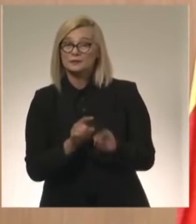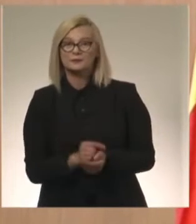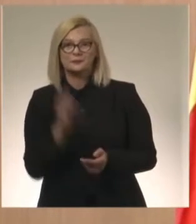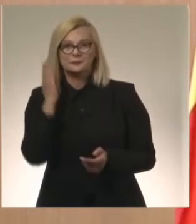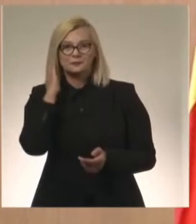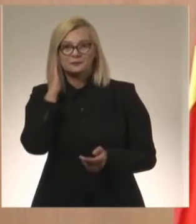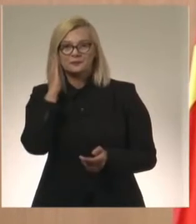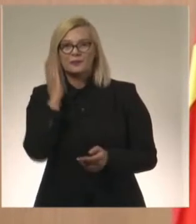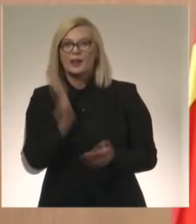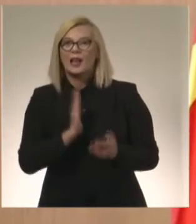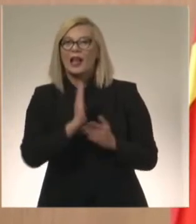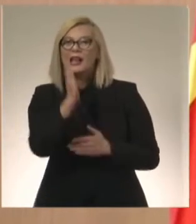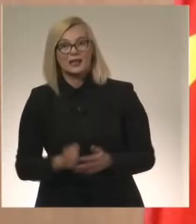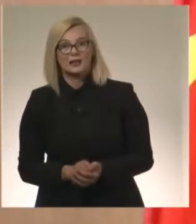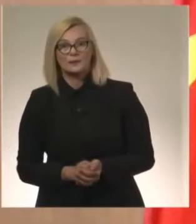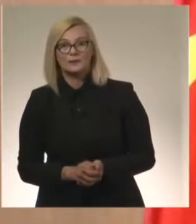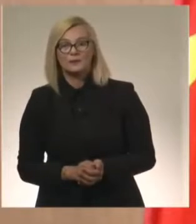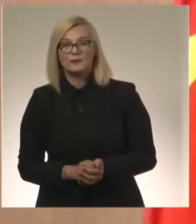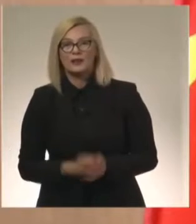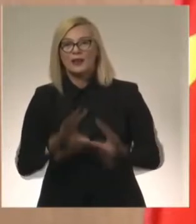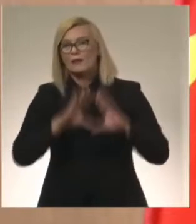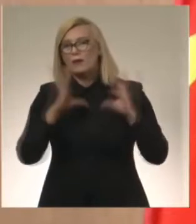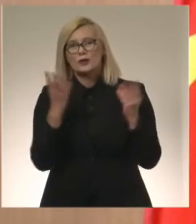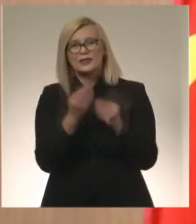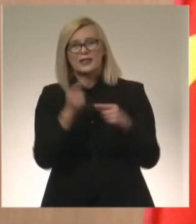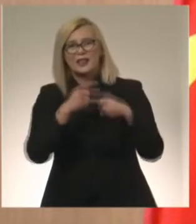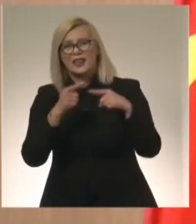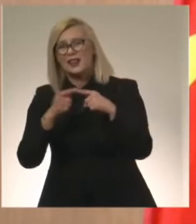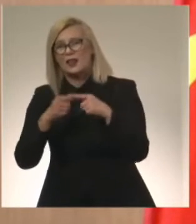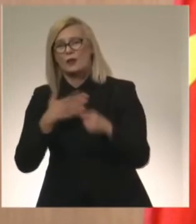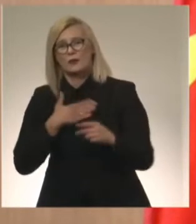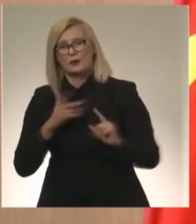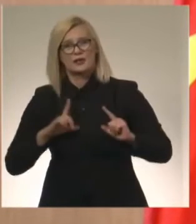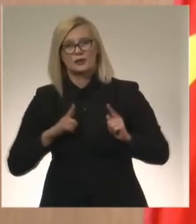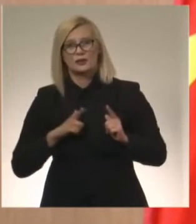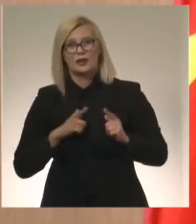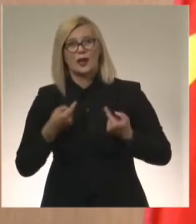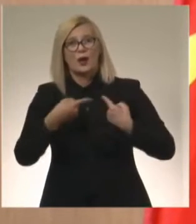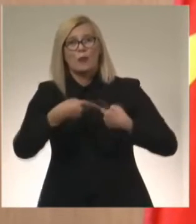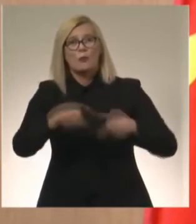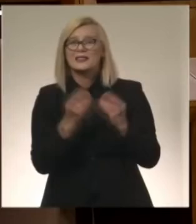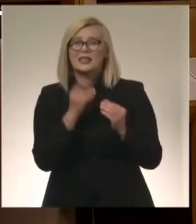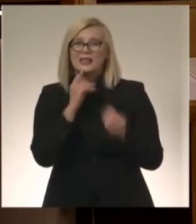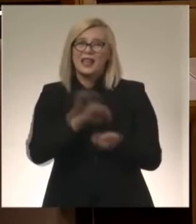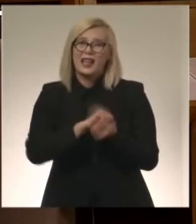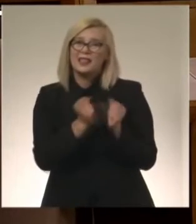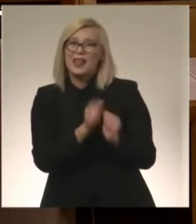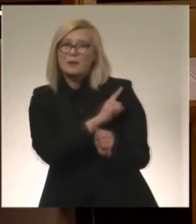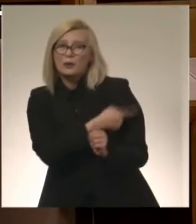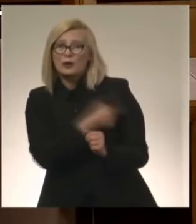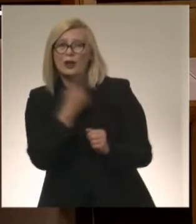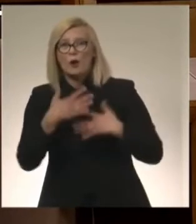mes vendeve të rajonit tonë. Kryeministrat i Maqedonisë së Veriut Dimitar Kovacevski, i Bullgarisë Kiril Petkov, i